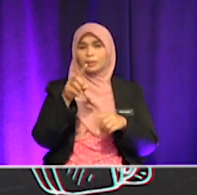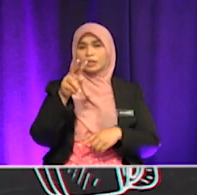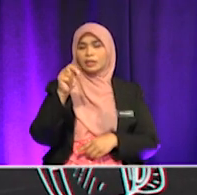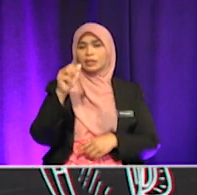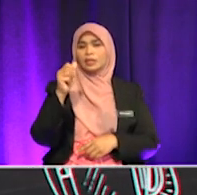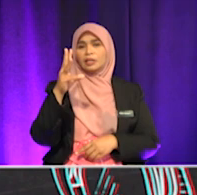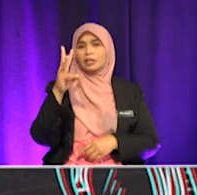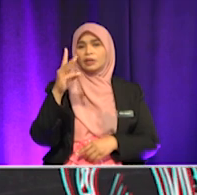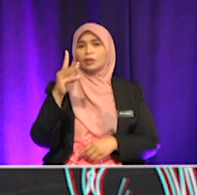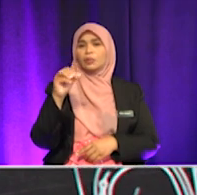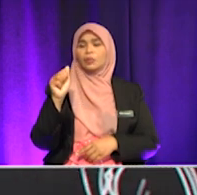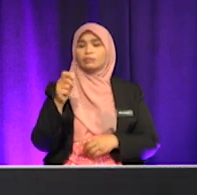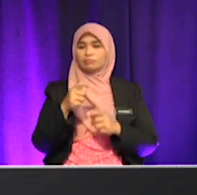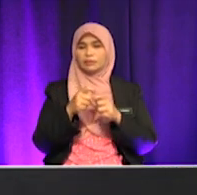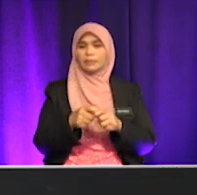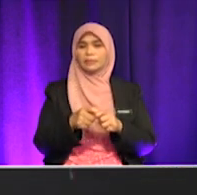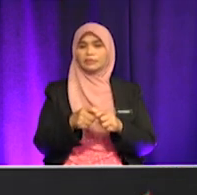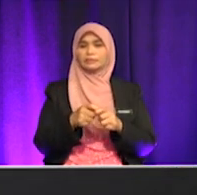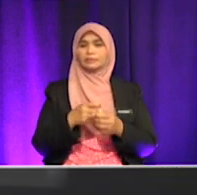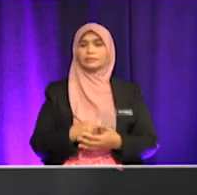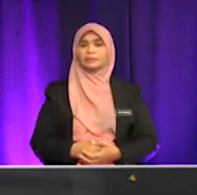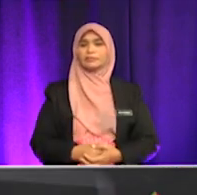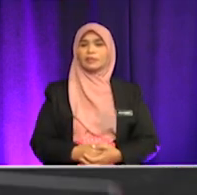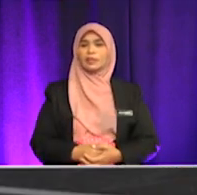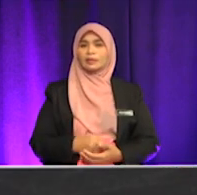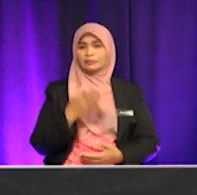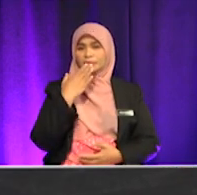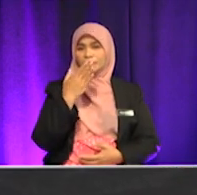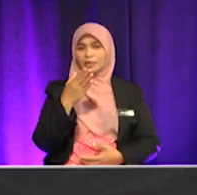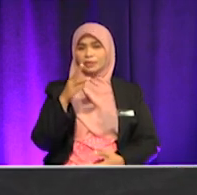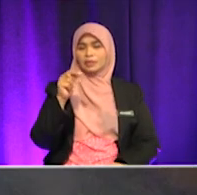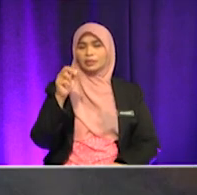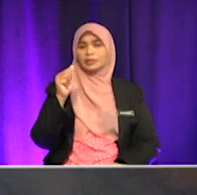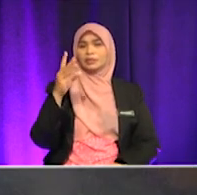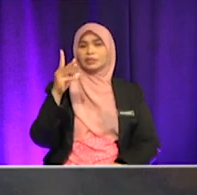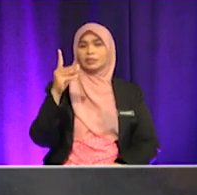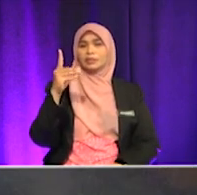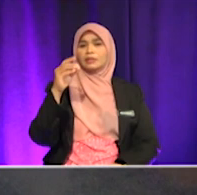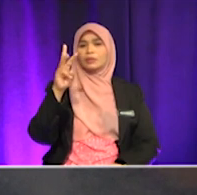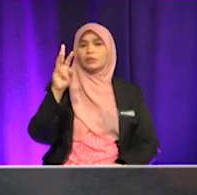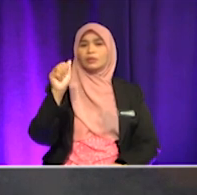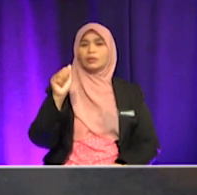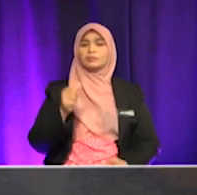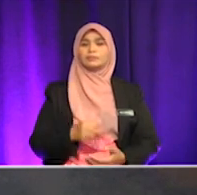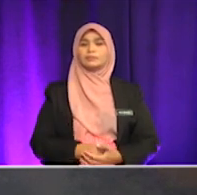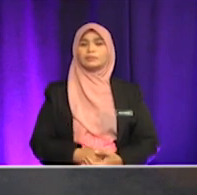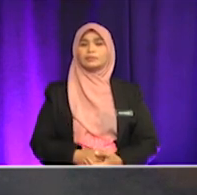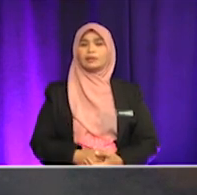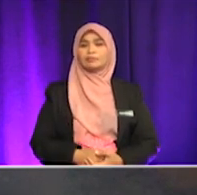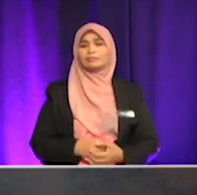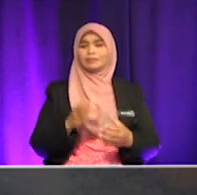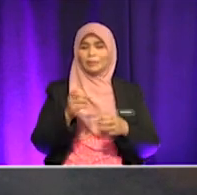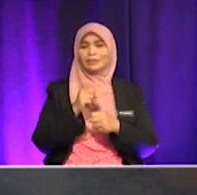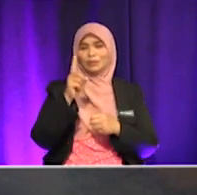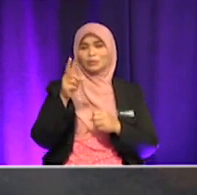M bersamaan dengan 5 per 2A. Terima kasih Nadua. Oh, hebatlah Nadua. Okey. Mata ganjaran macam mana, cikgu? Satu mata ganjaran,